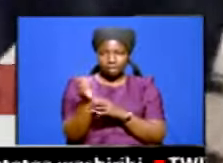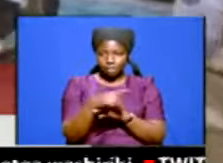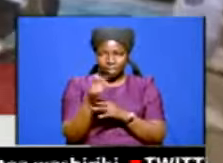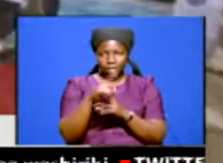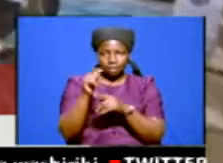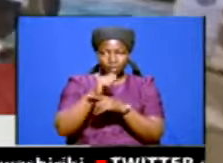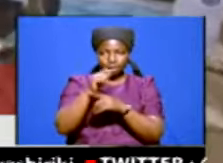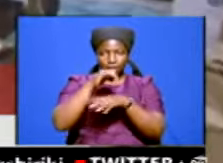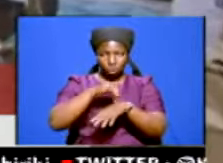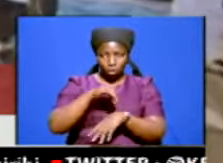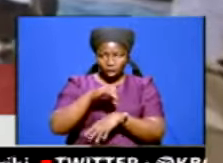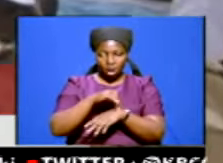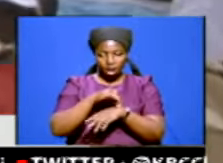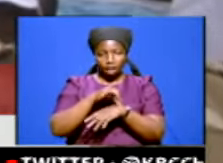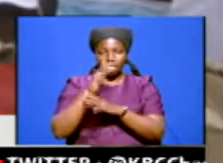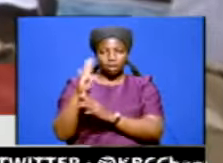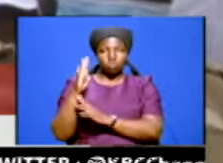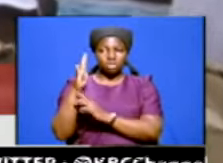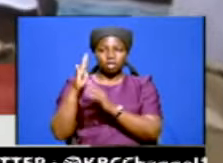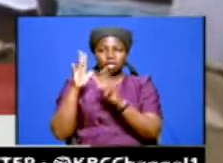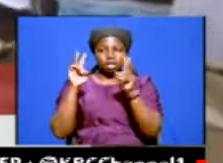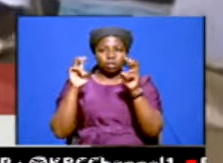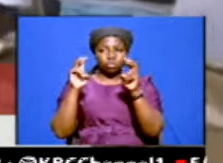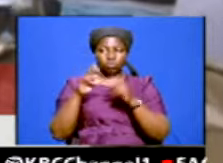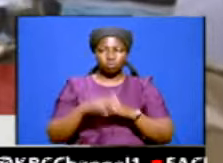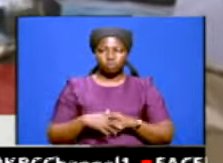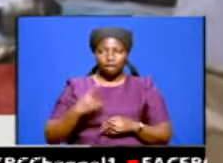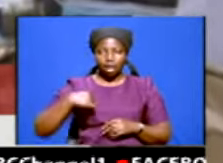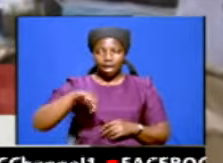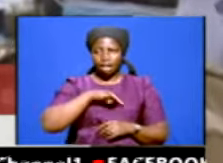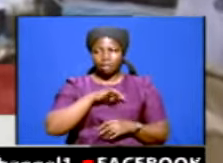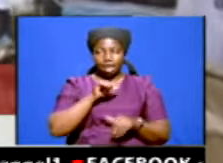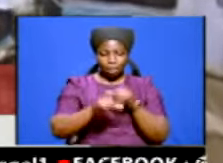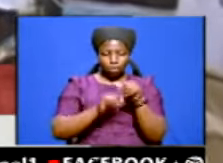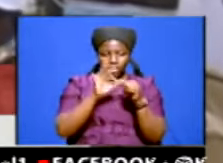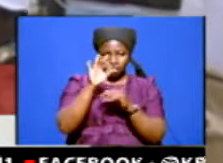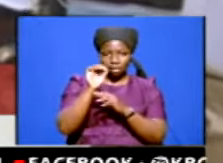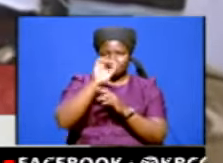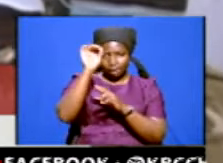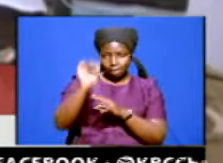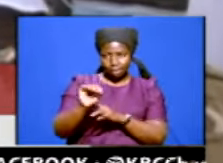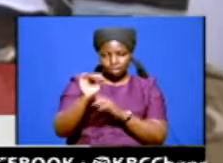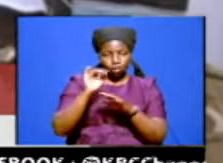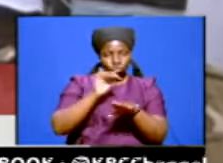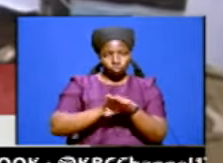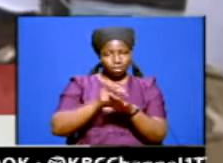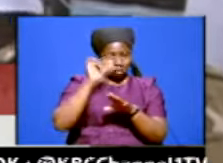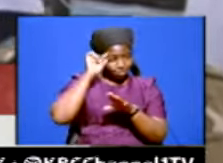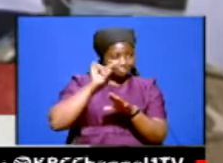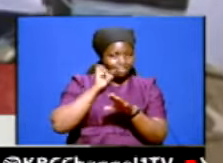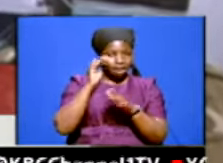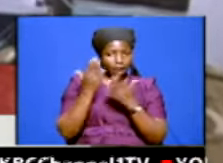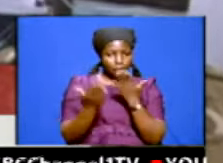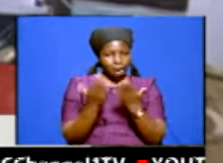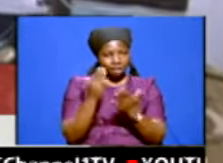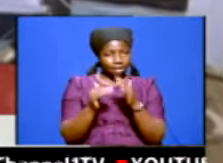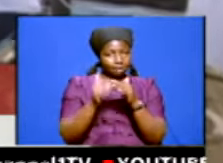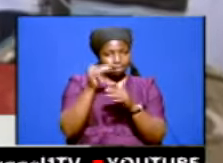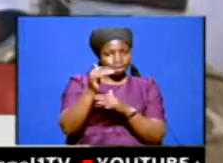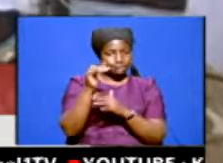za usalama. We are about 30% good in gender balance, and the next training you'll see more ladies